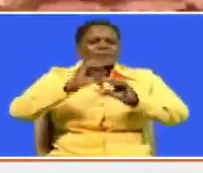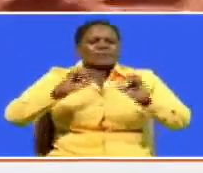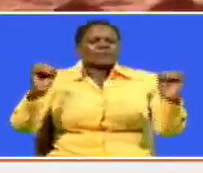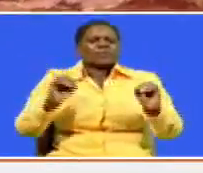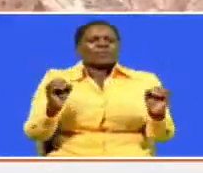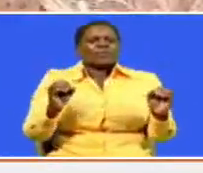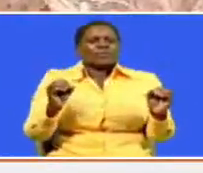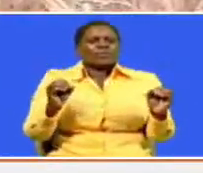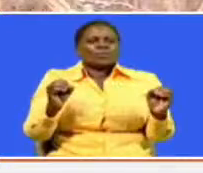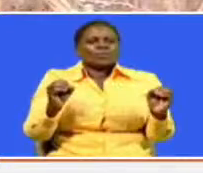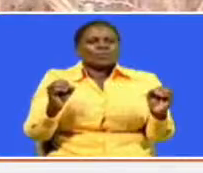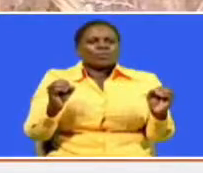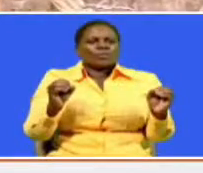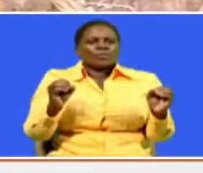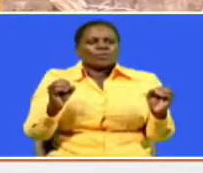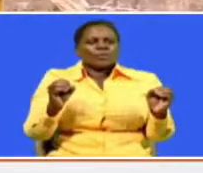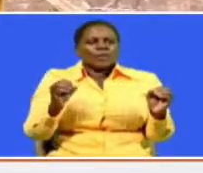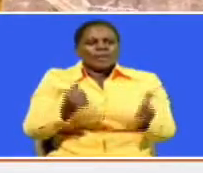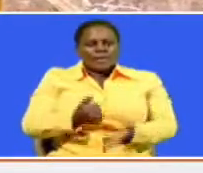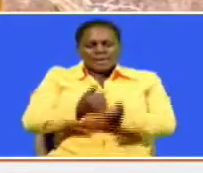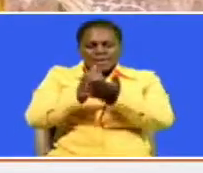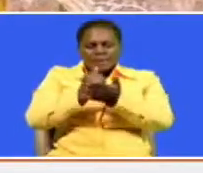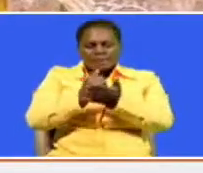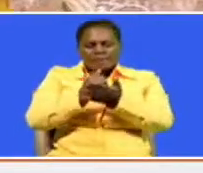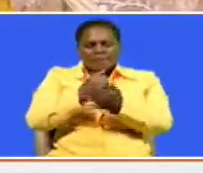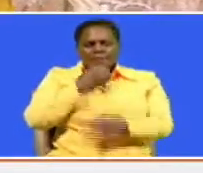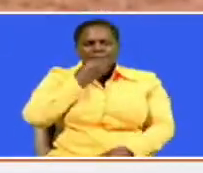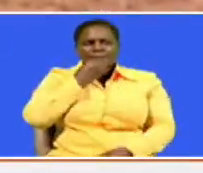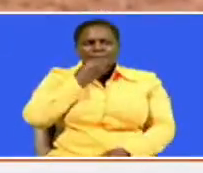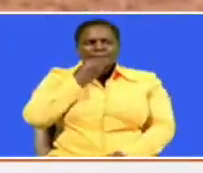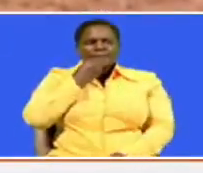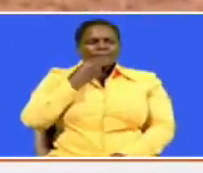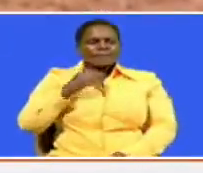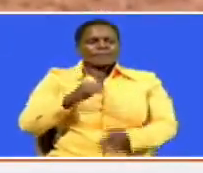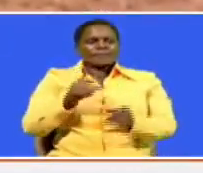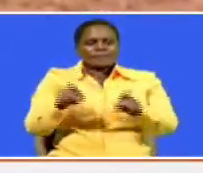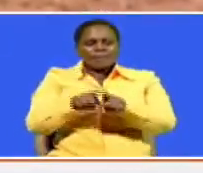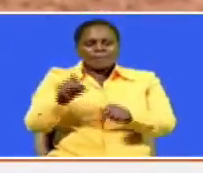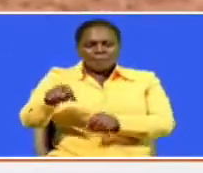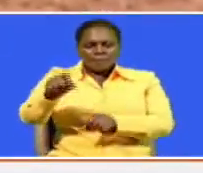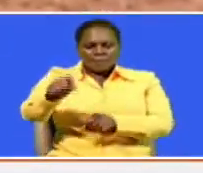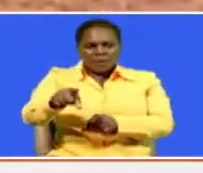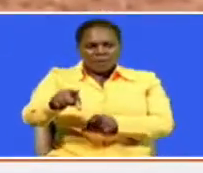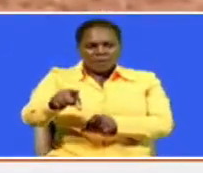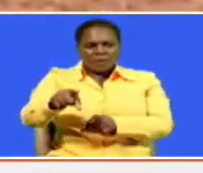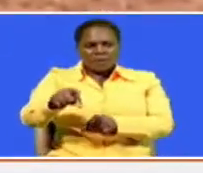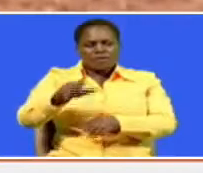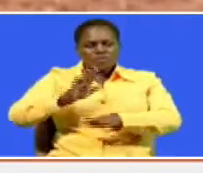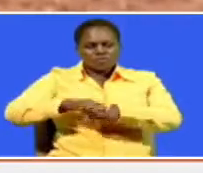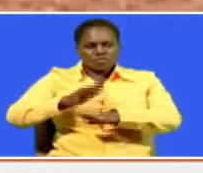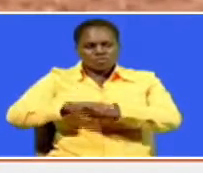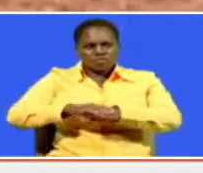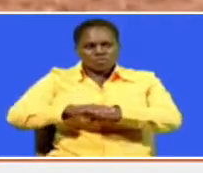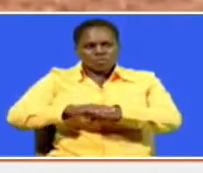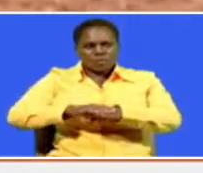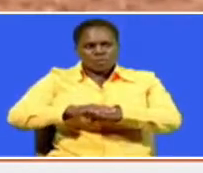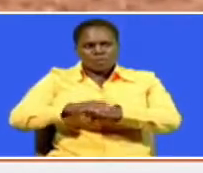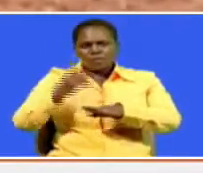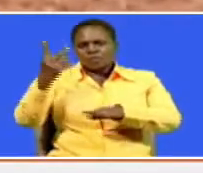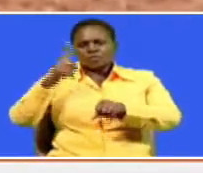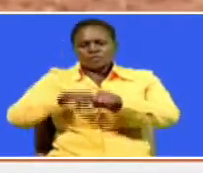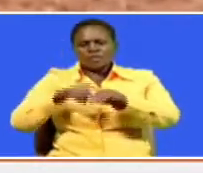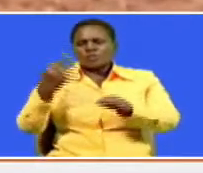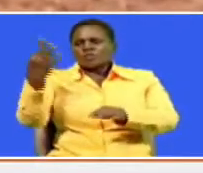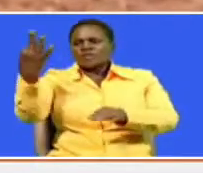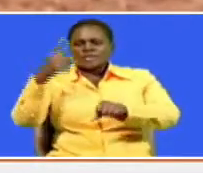anapita na kando kando. Kwa hivyo fence inasaidia sana, hata mvua zikiendelea vizuri na hakika nikipanda mavuno yatakuwa makubwa, either times 2 ama 3